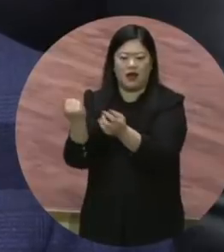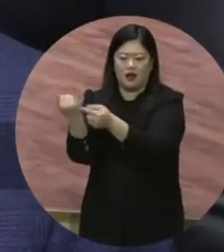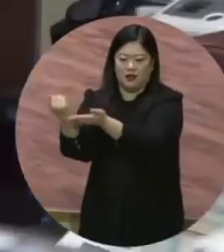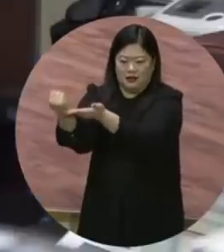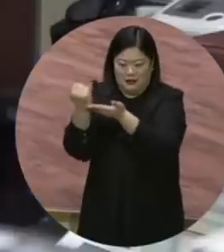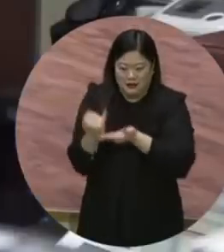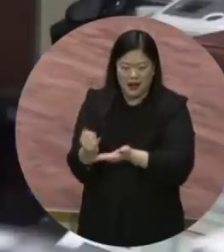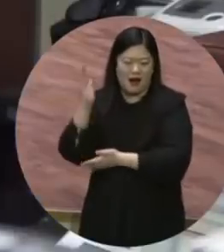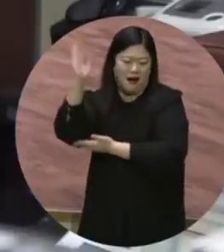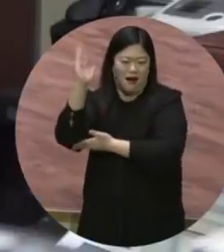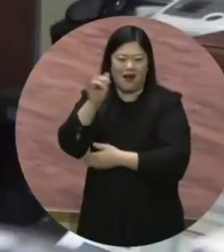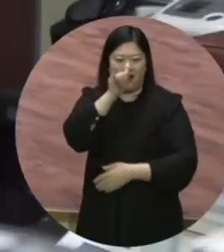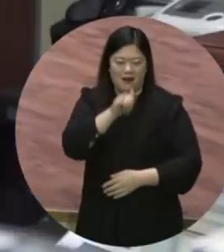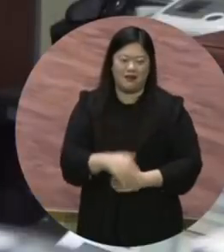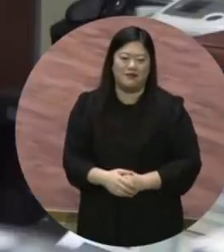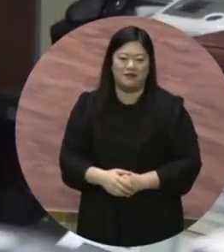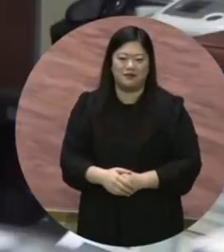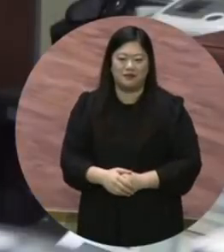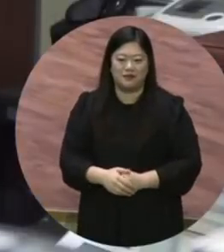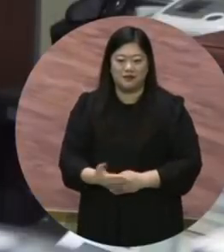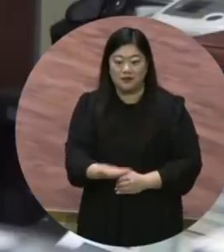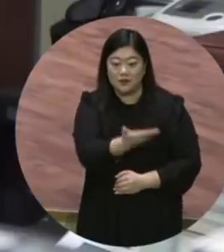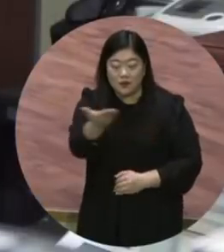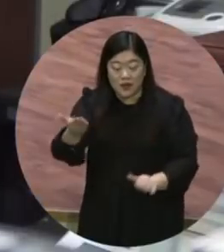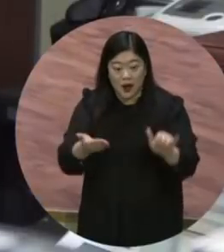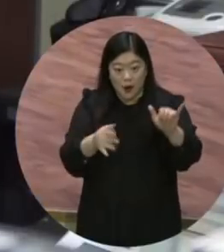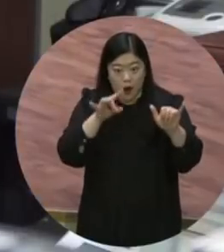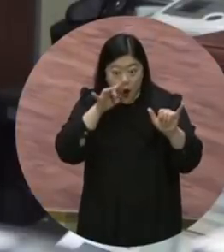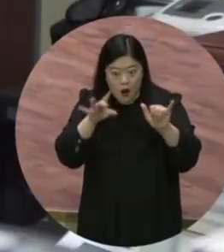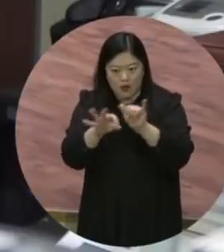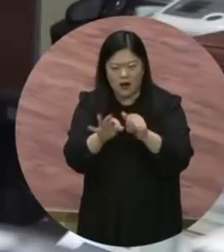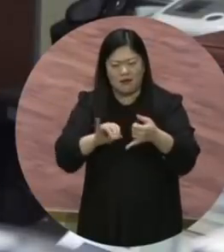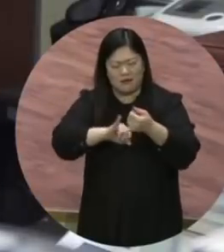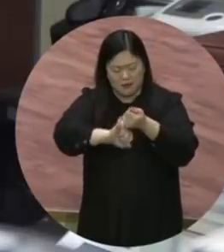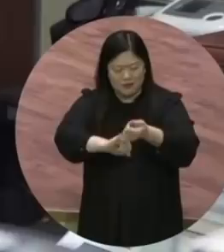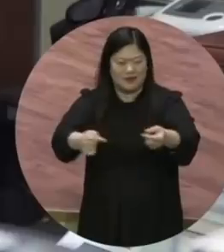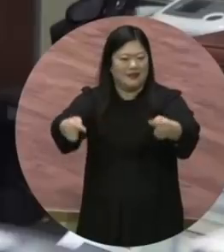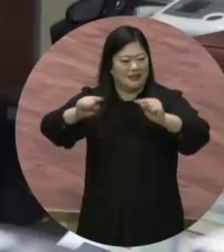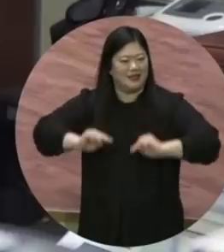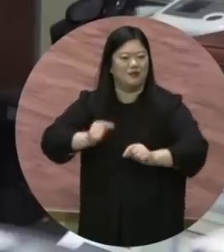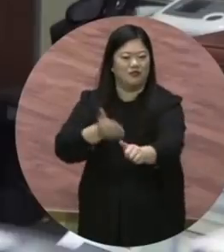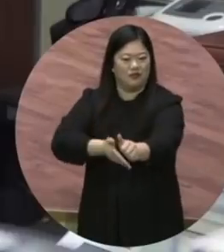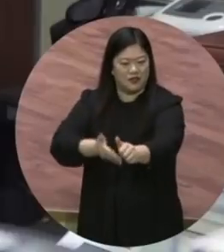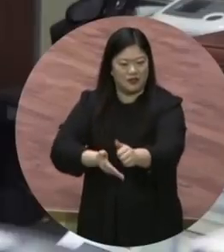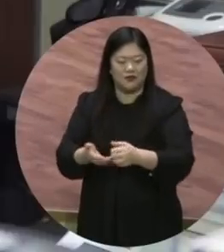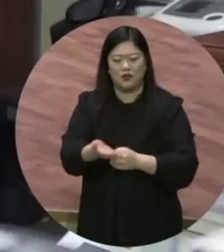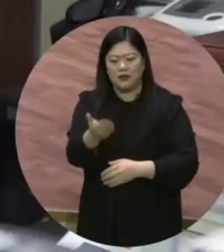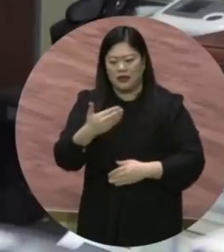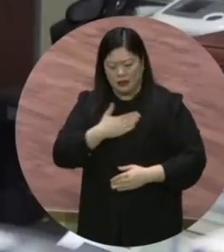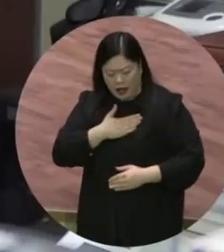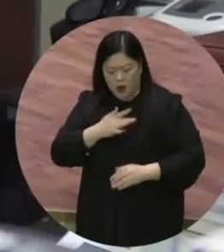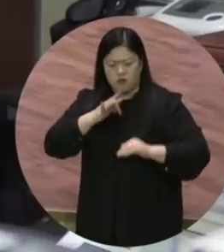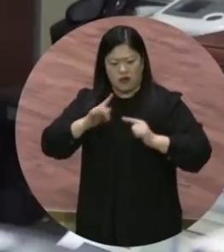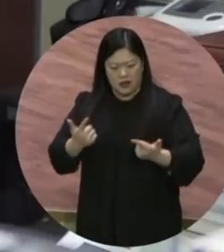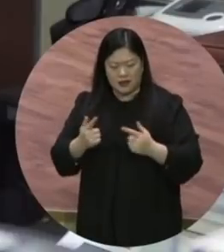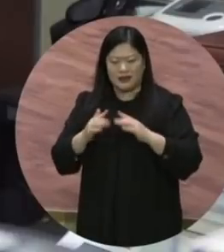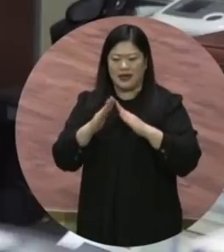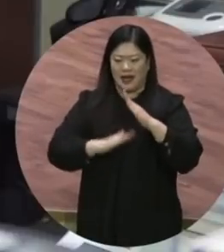그렇습니다. 이번 와이 페스티벌에 우리 성도들 많이 참석하셔서 여러분 개인과 가정과